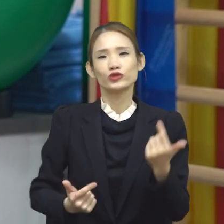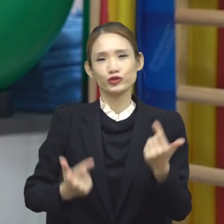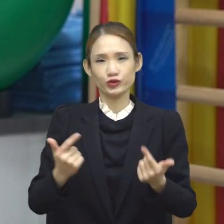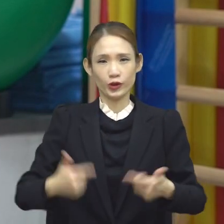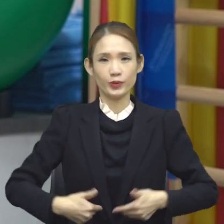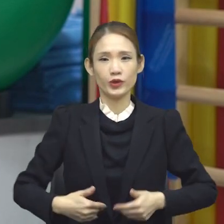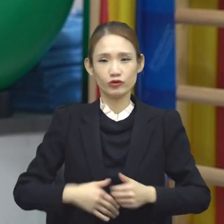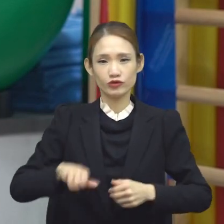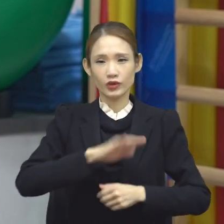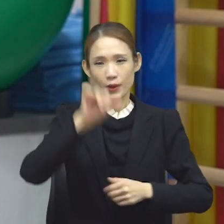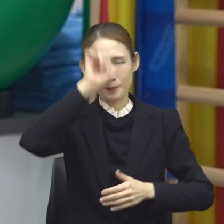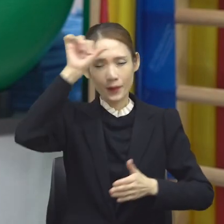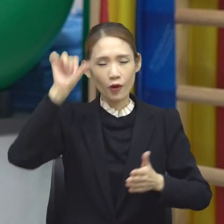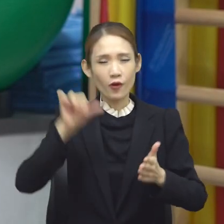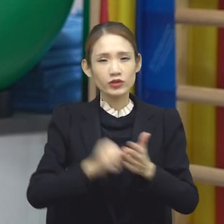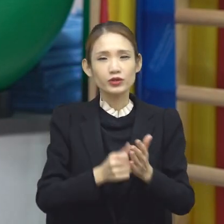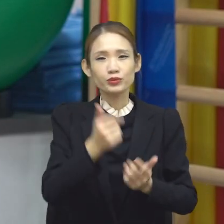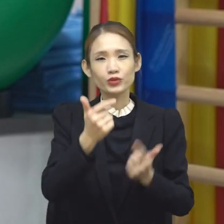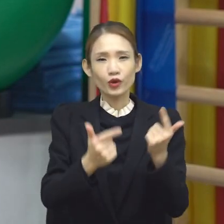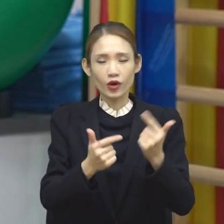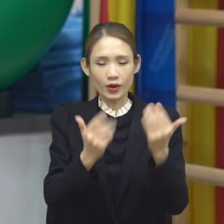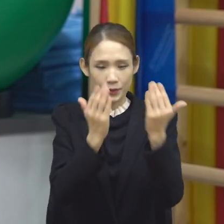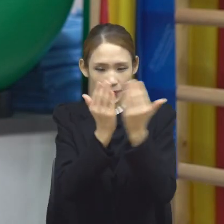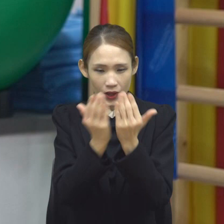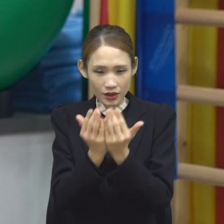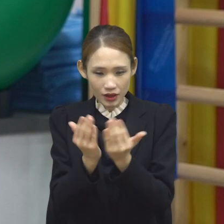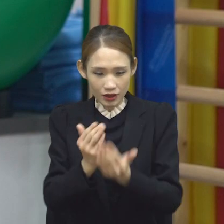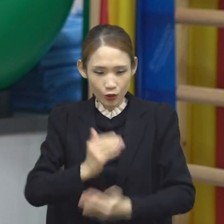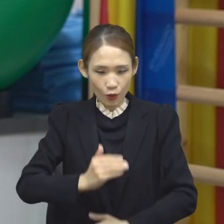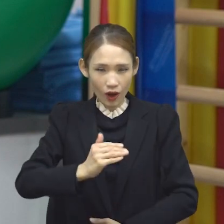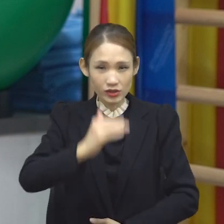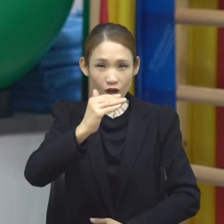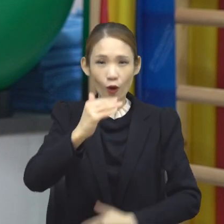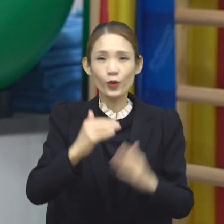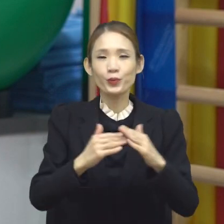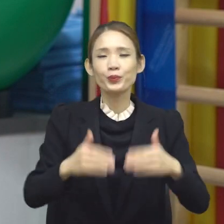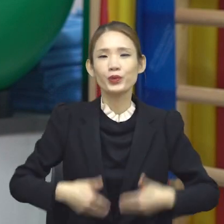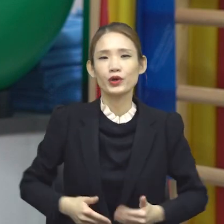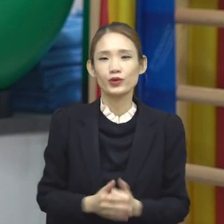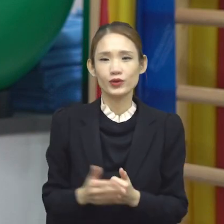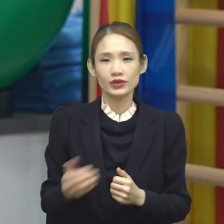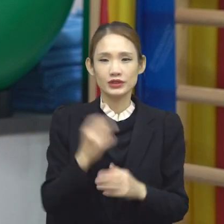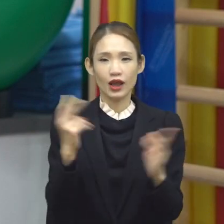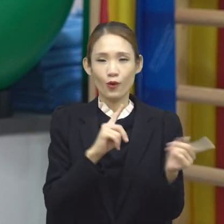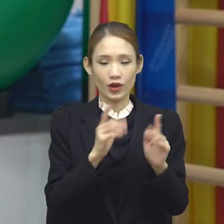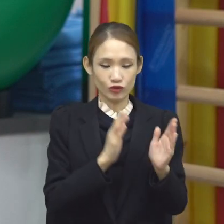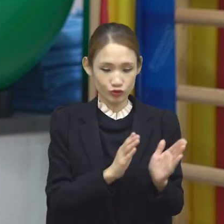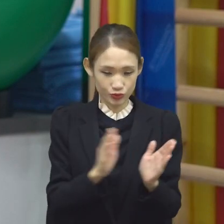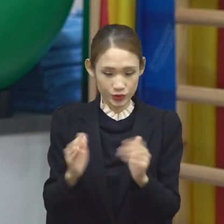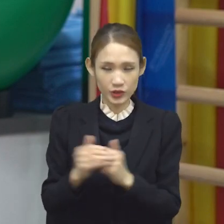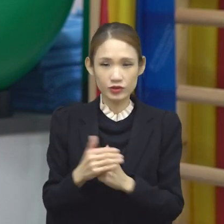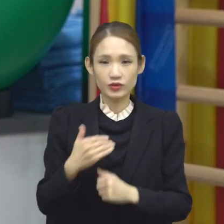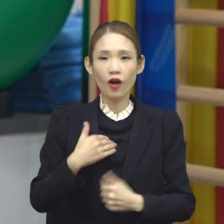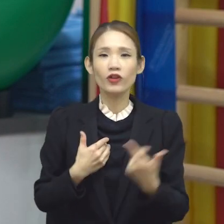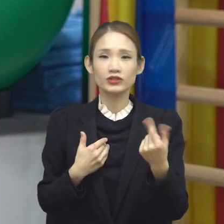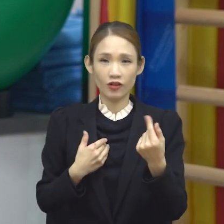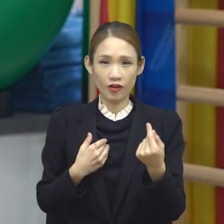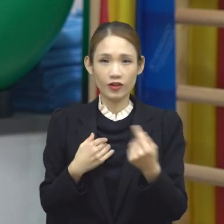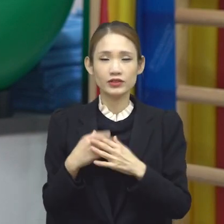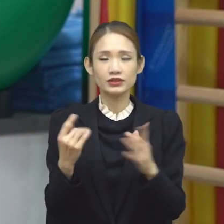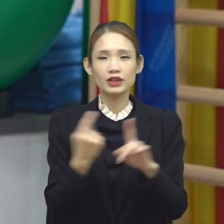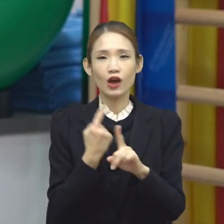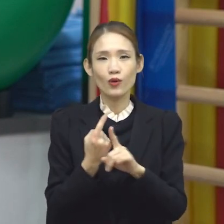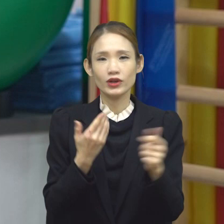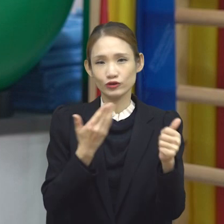한다. 평생 우리가 균형을 맞춰가는 그런 과정 속에서 살잖아요. 그러니까 이제 재활을 준비하시는 분들이나 저처럼 이제 재활을